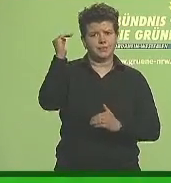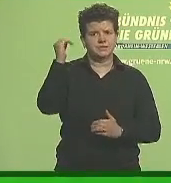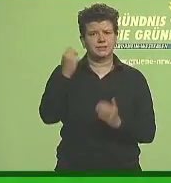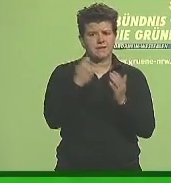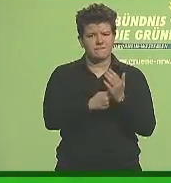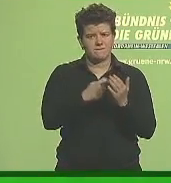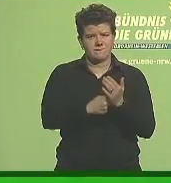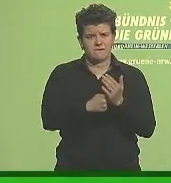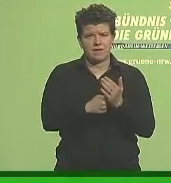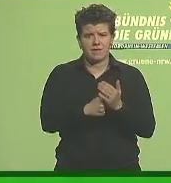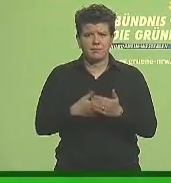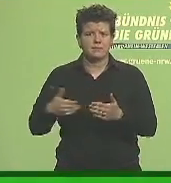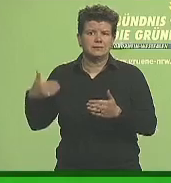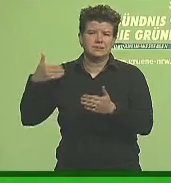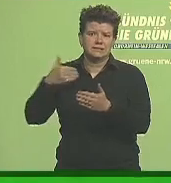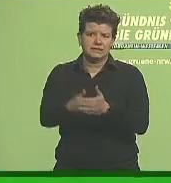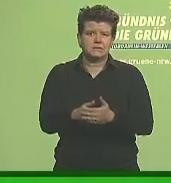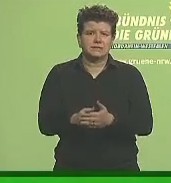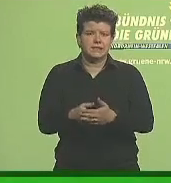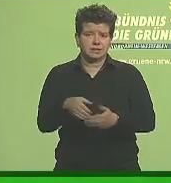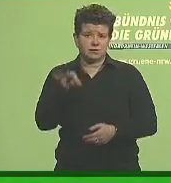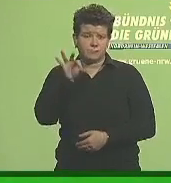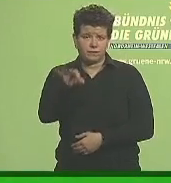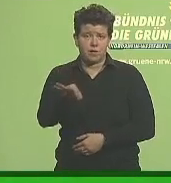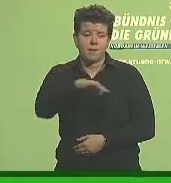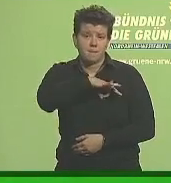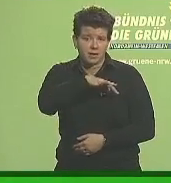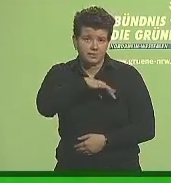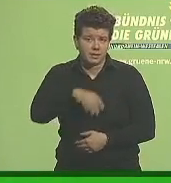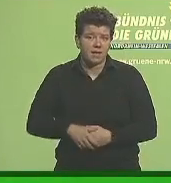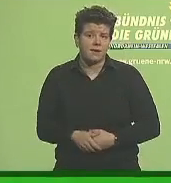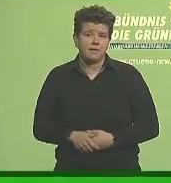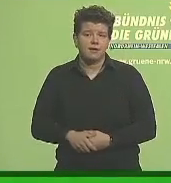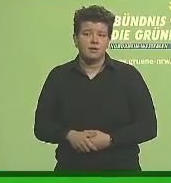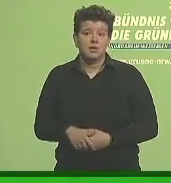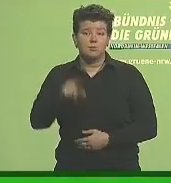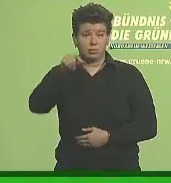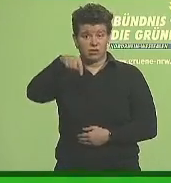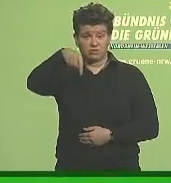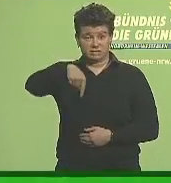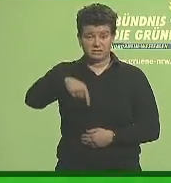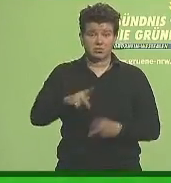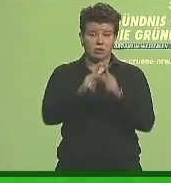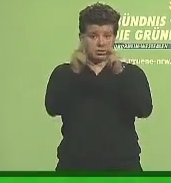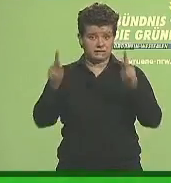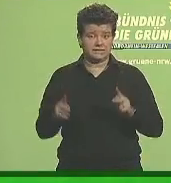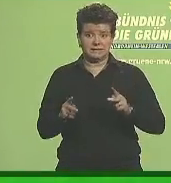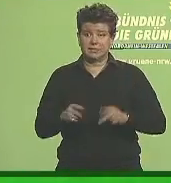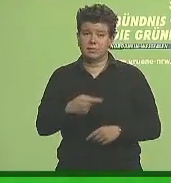Sachfrage bekommt. Und da können wir mal richtig stolz drauf sein, dass unsere Konzepte bei den Menschen ankommen.